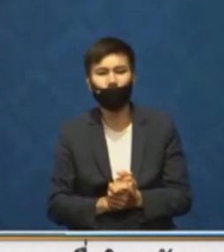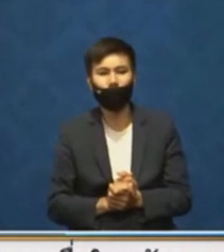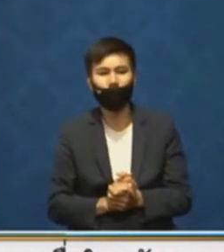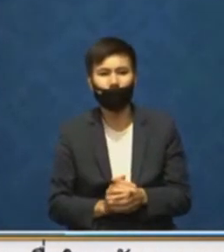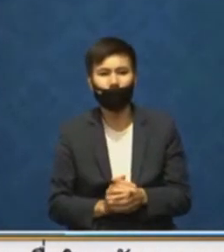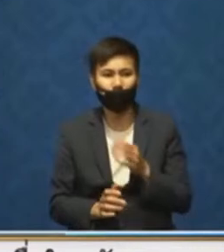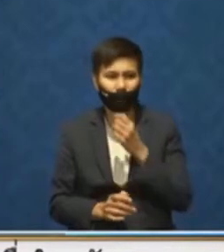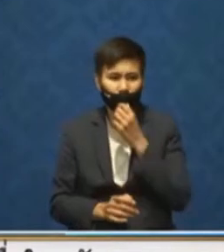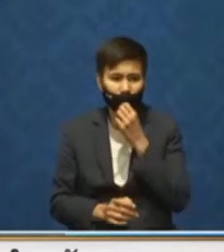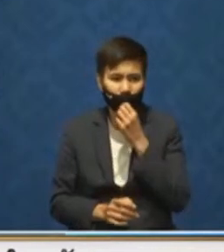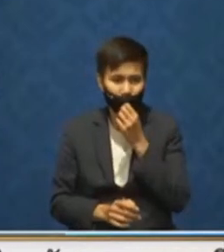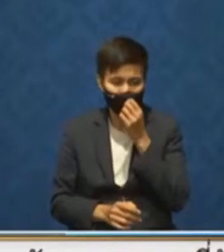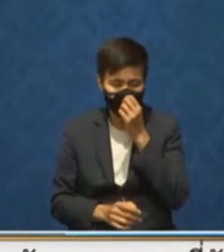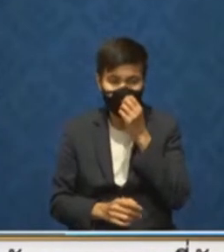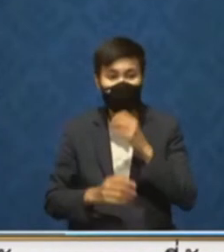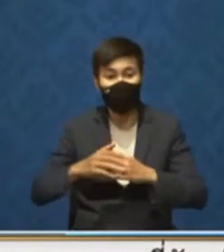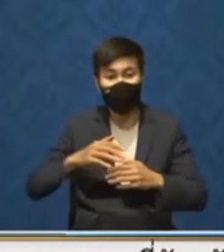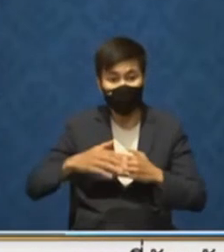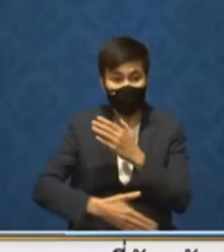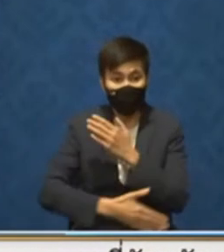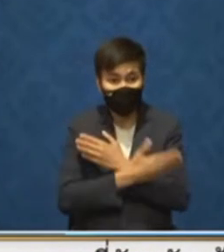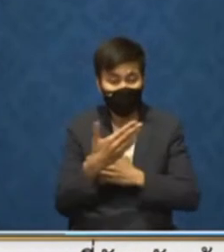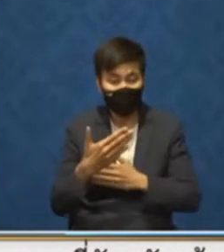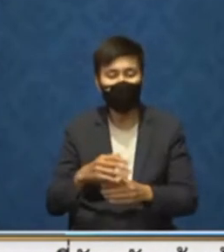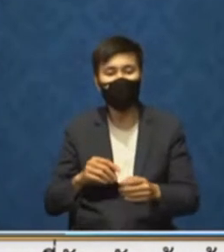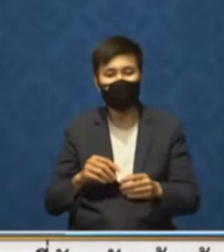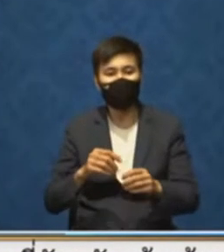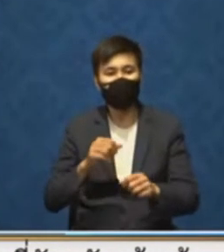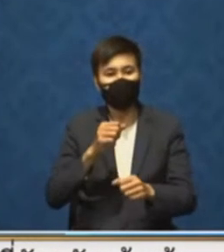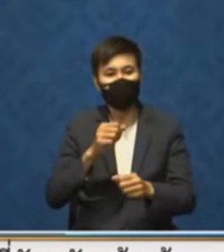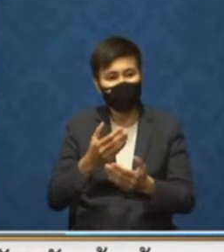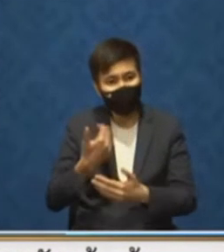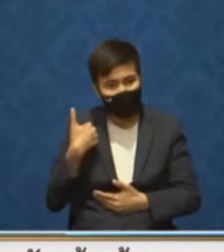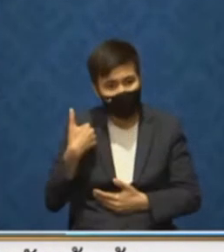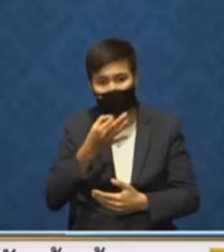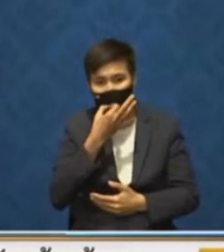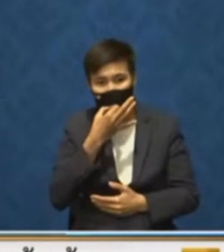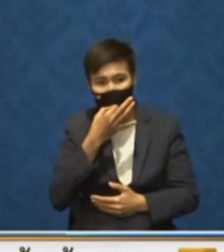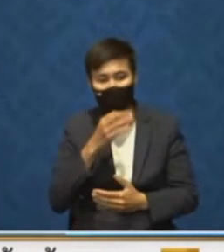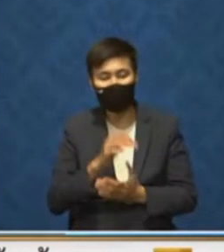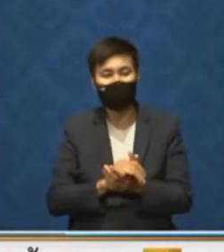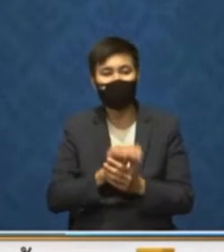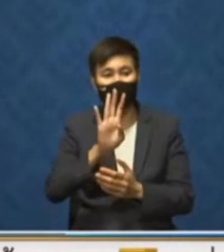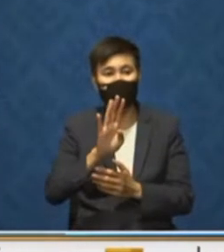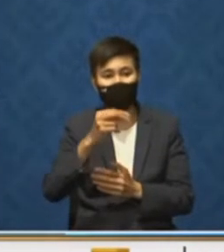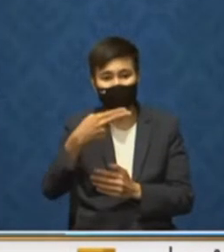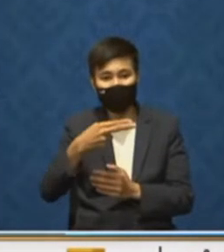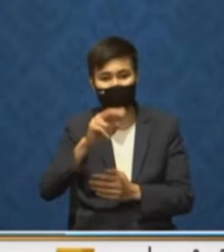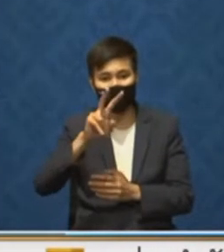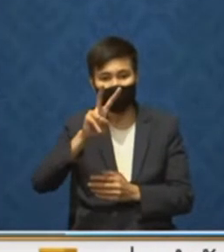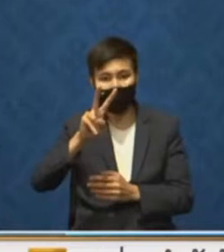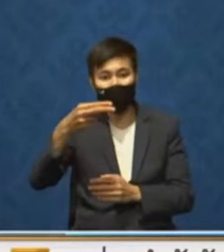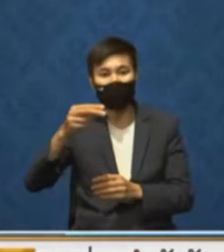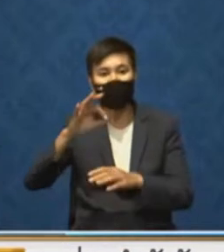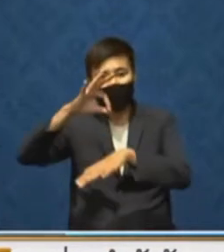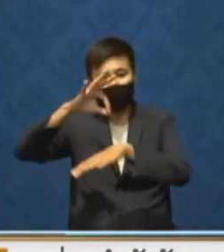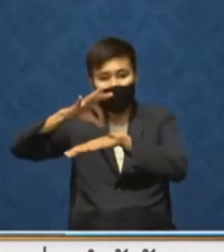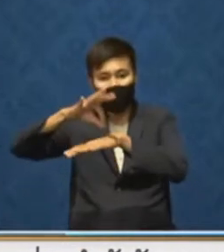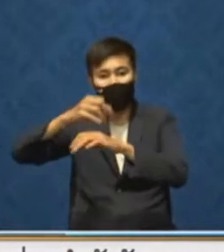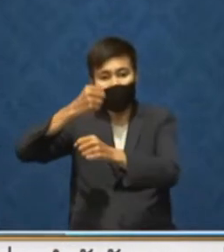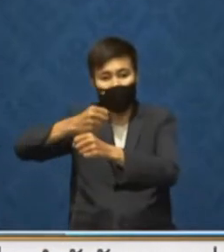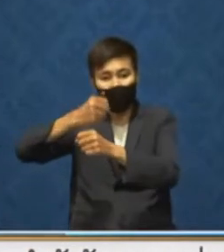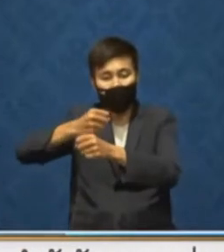3เป้าหมายเพื่อสร้างโอกาสจ้างแรงงานทักษะสูงตอนลงโทษลงป่าสี่หมื่นจุดสี่แสนสองหมื่นตำแหน่งนะครับ